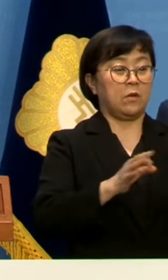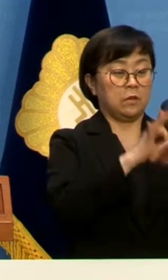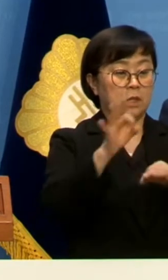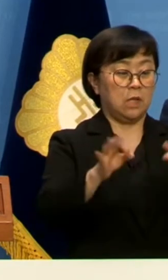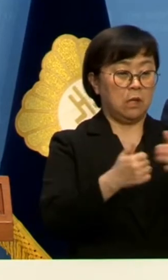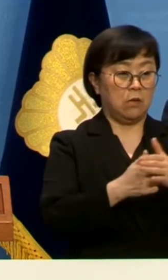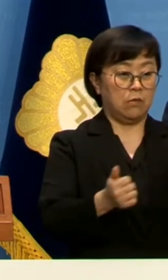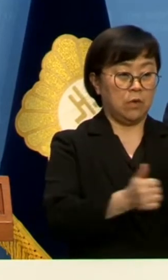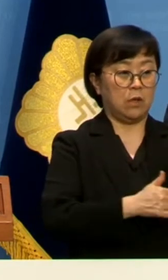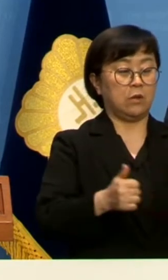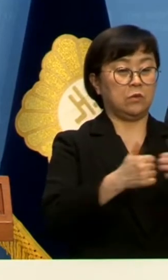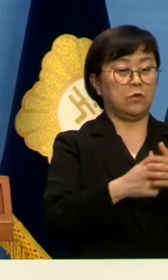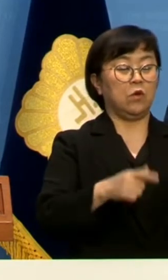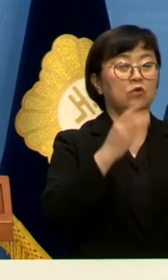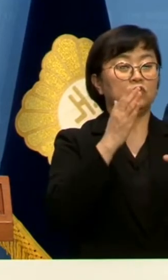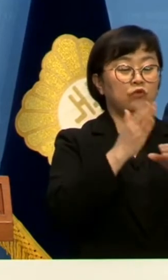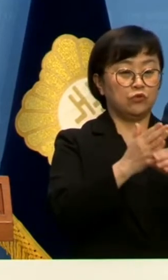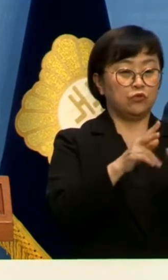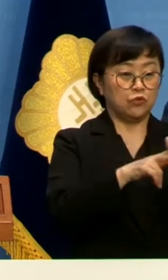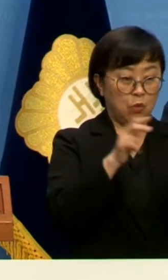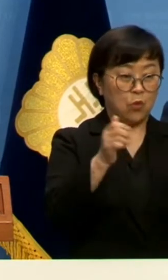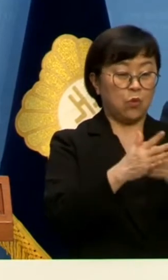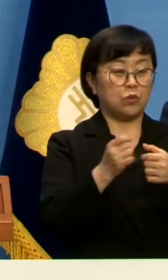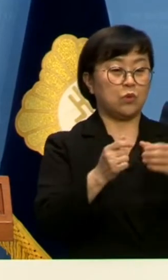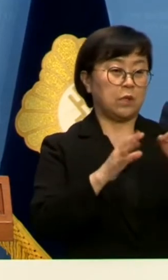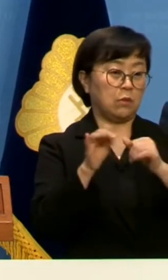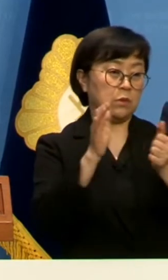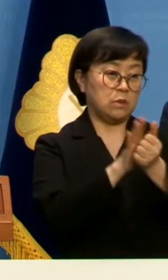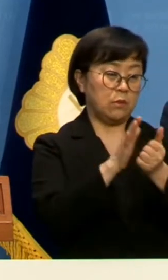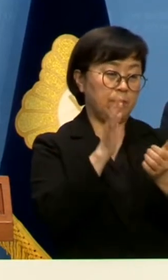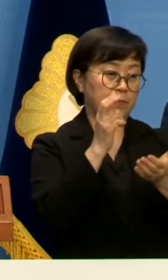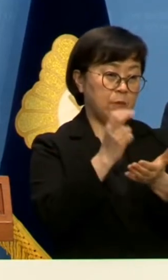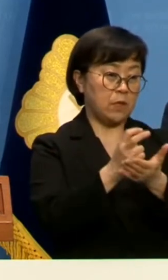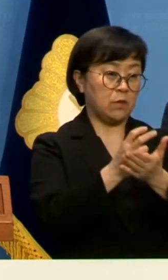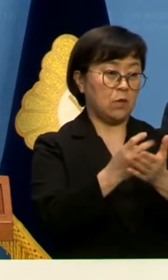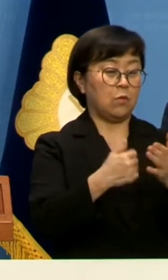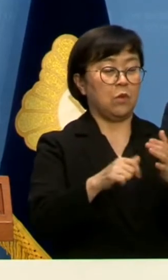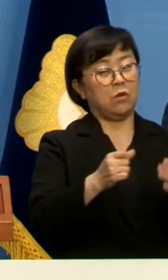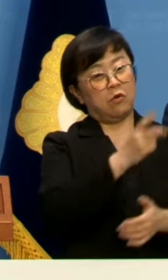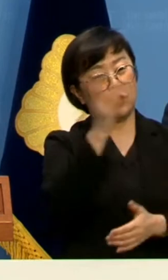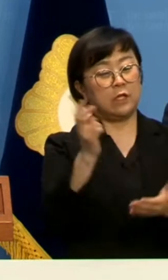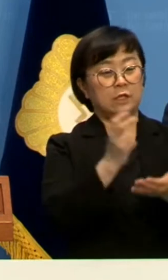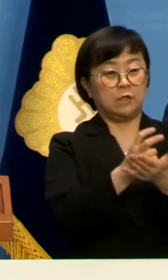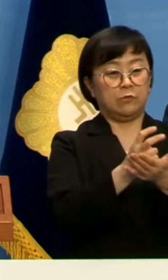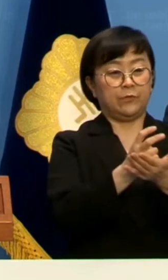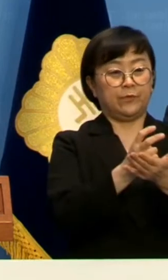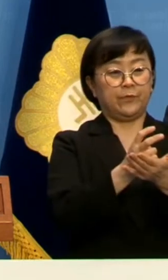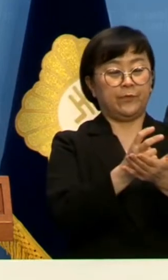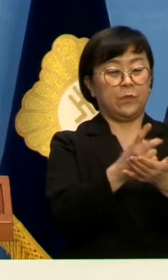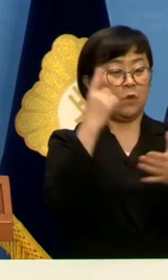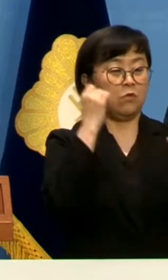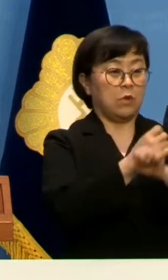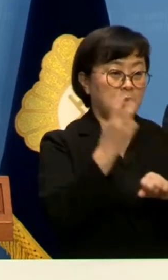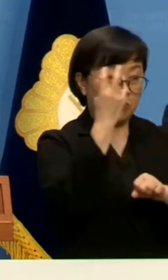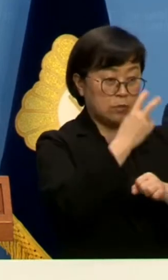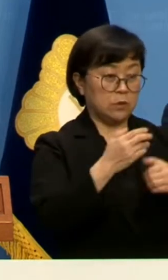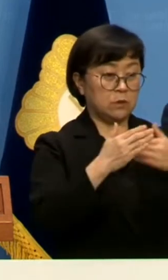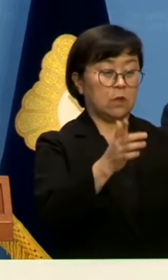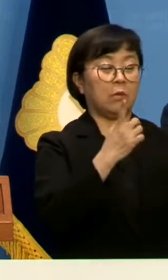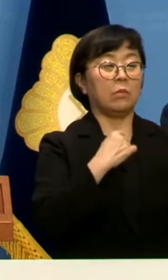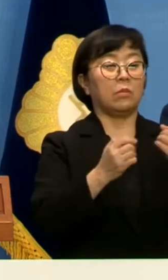민변민생경제위원회의 일원으로 중소기업 적합법정제도, 소상공인지원제도, 부동산임대차제도 등 연구와 검토를